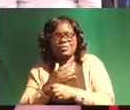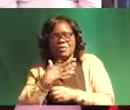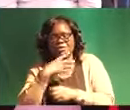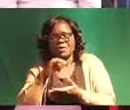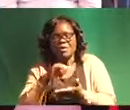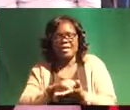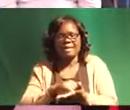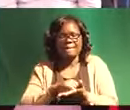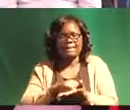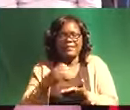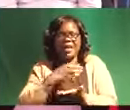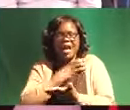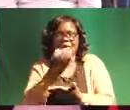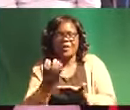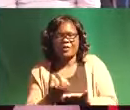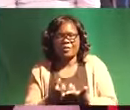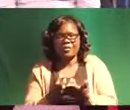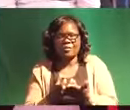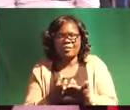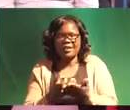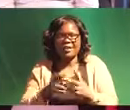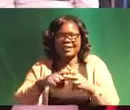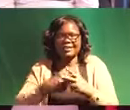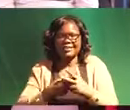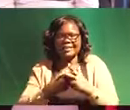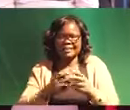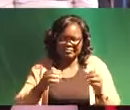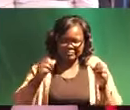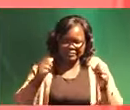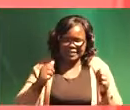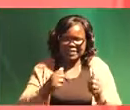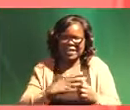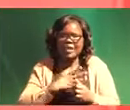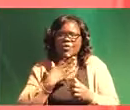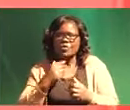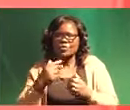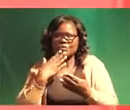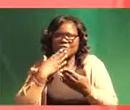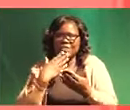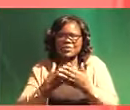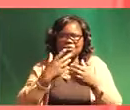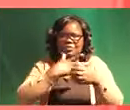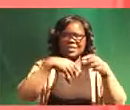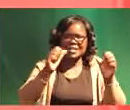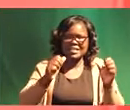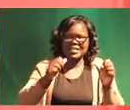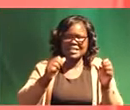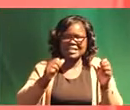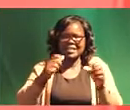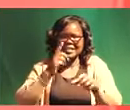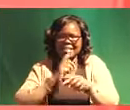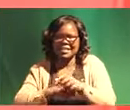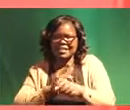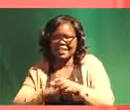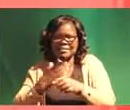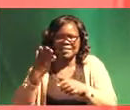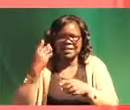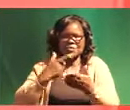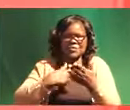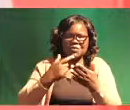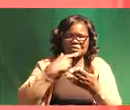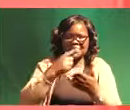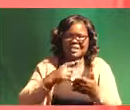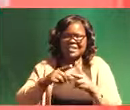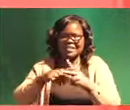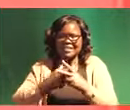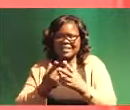Ili uchumi wetu uweze kustawi. Na nataka ni kushukuru rais. Wakati wiki jana ulituambia